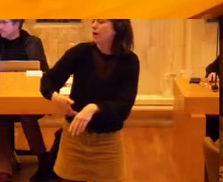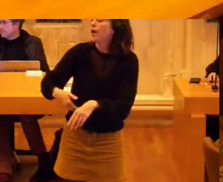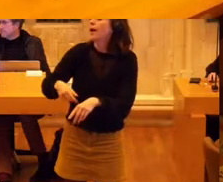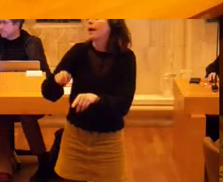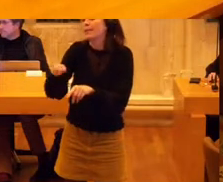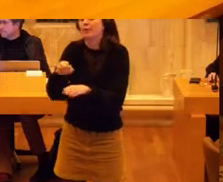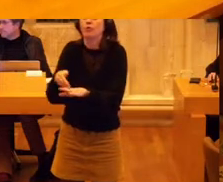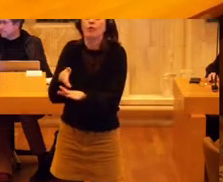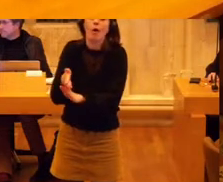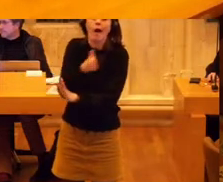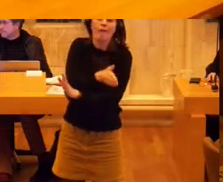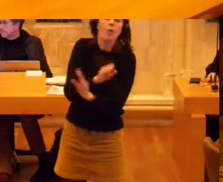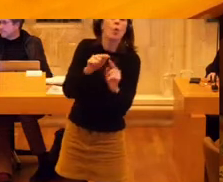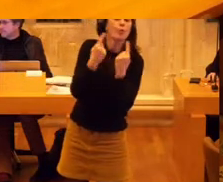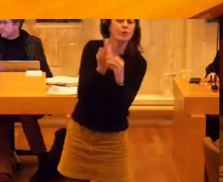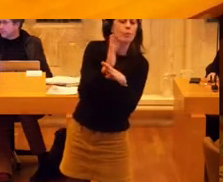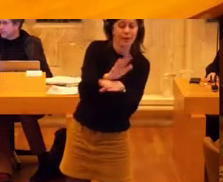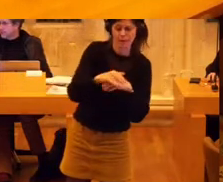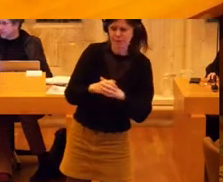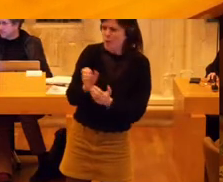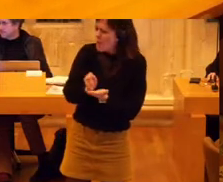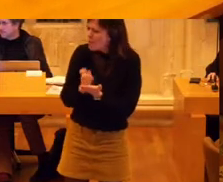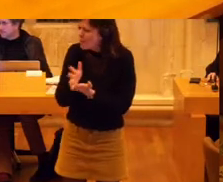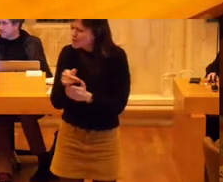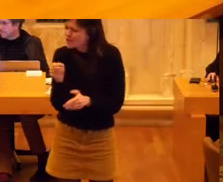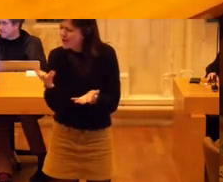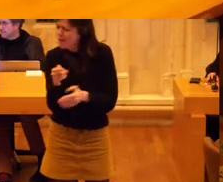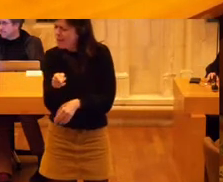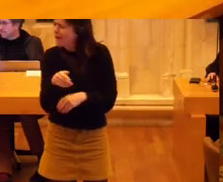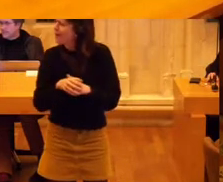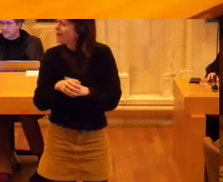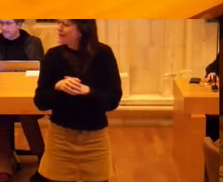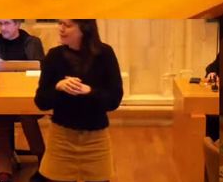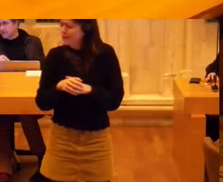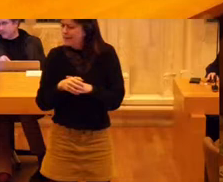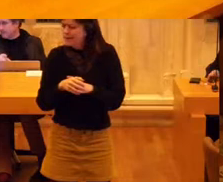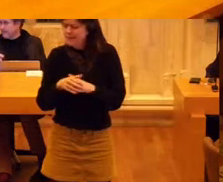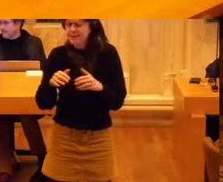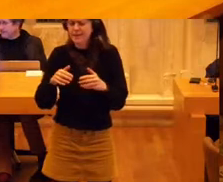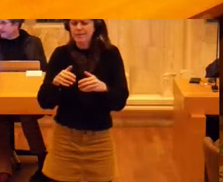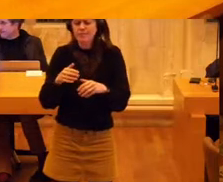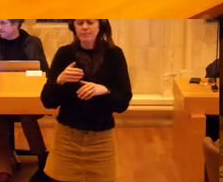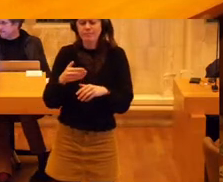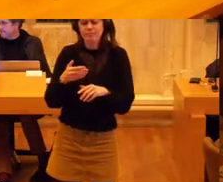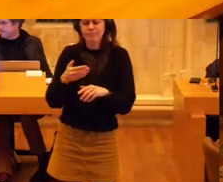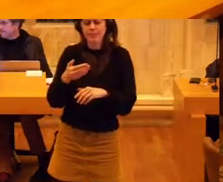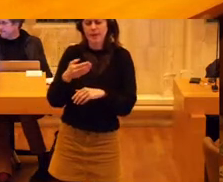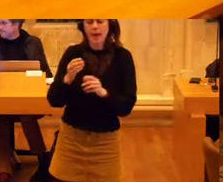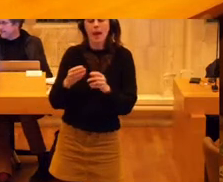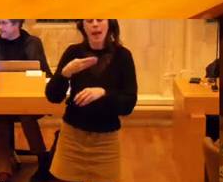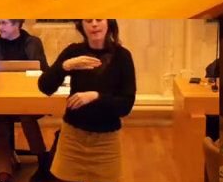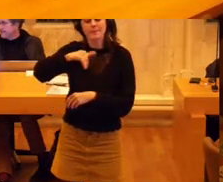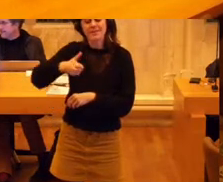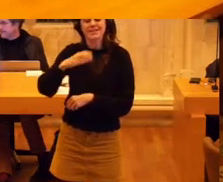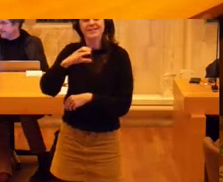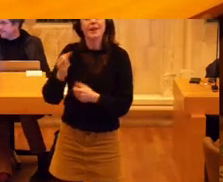Ce projet, c'était l'aménagement de ce qui était avant la MJC de Venoy.